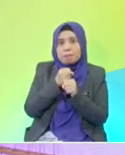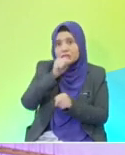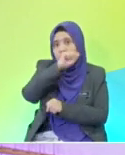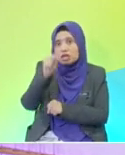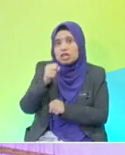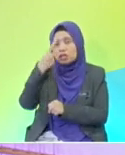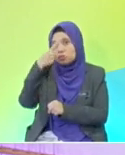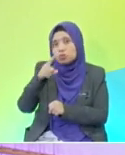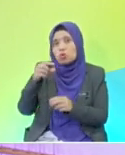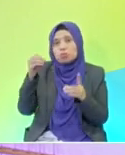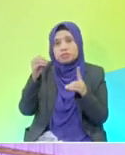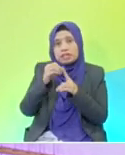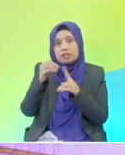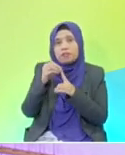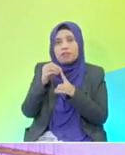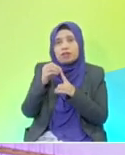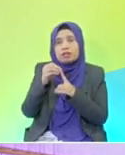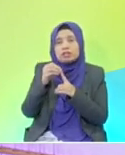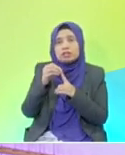ataupun untuk kertas 1